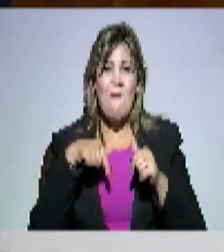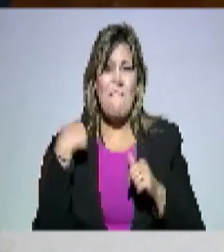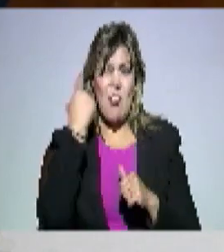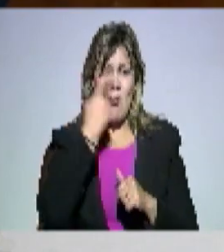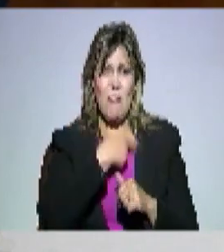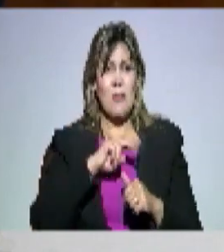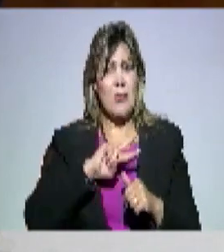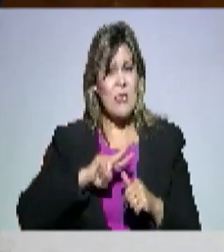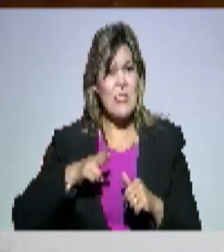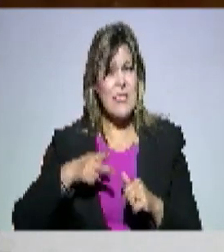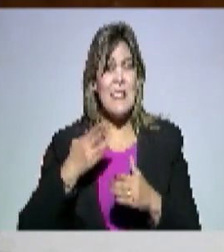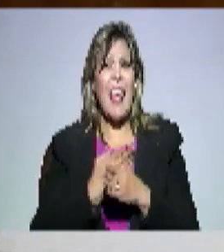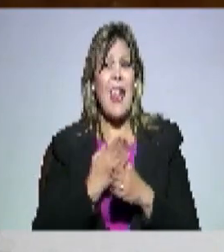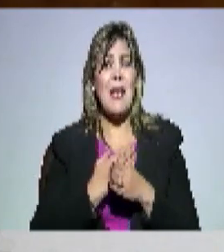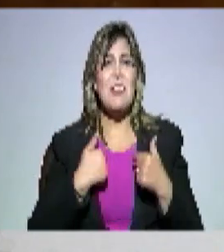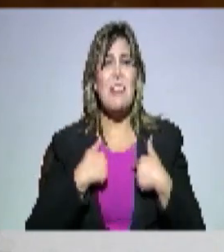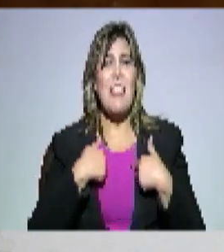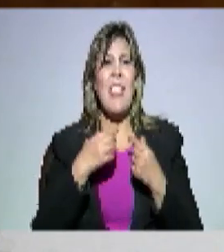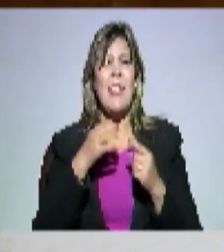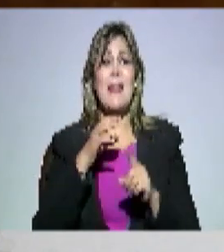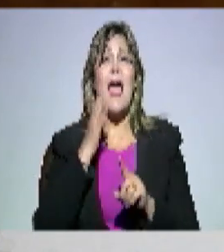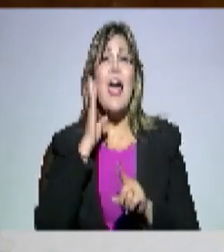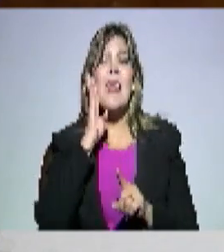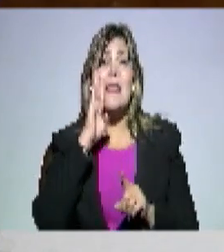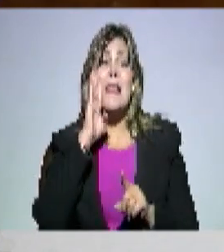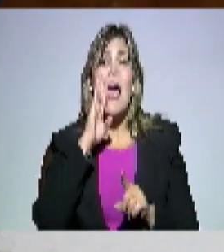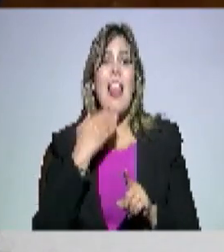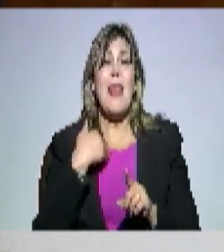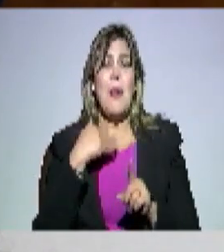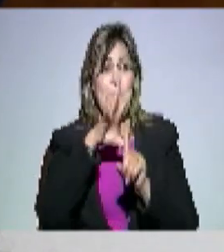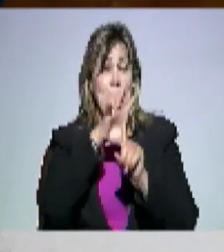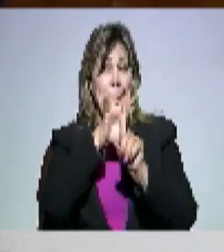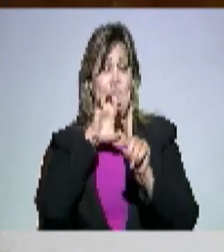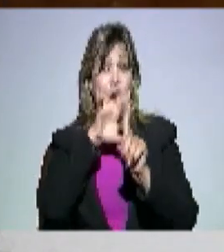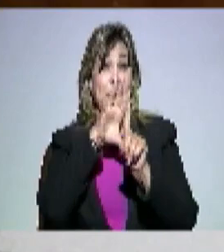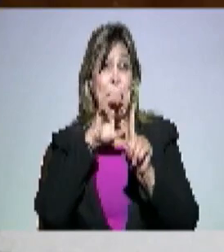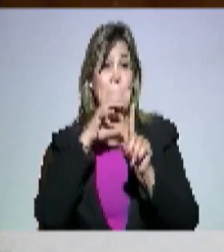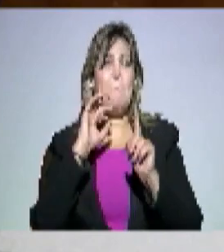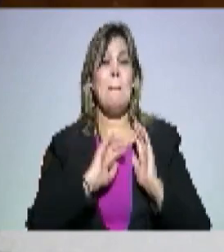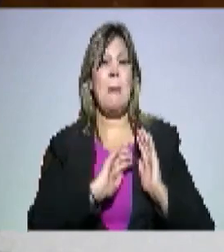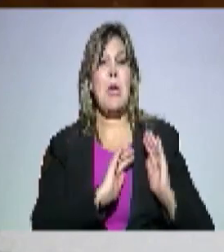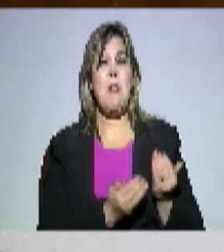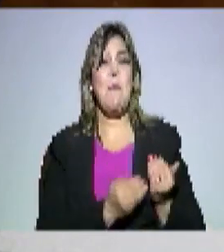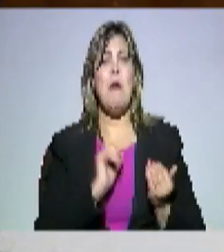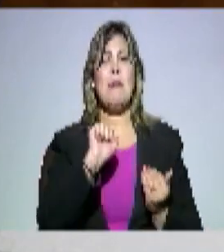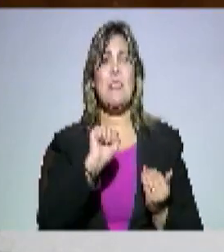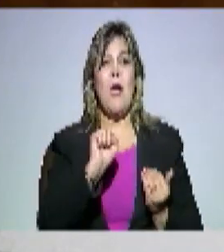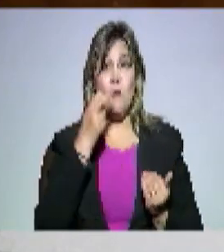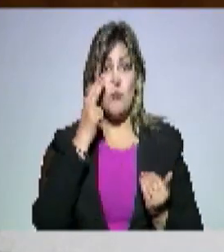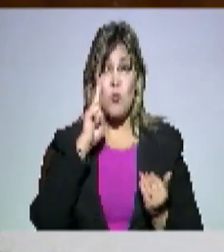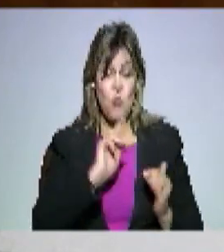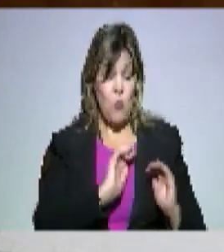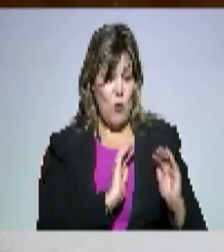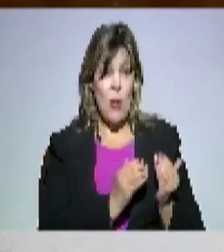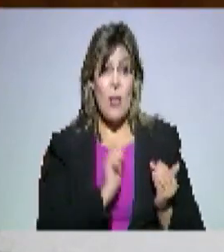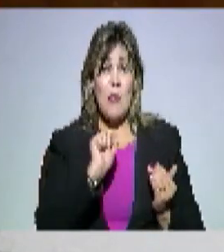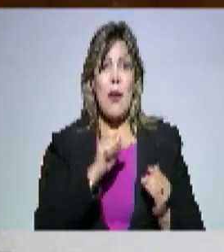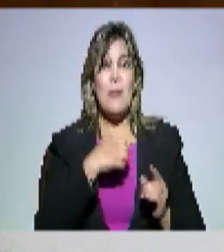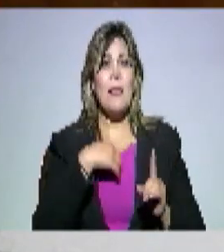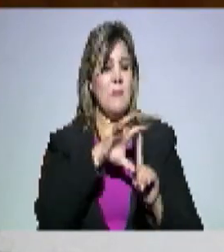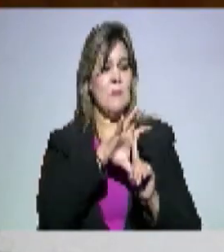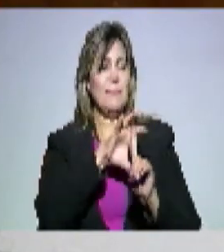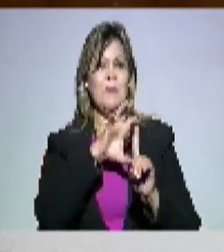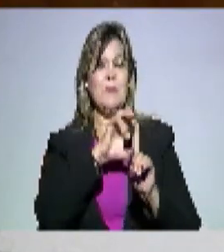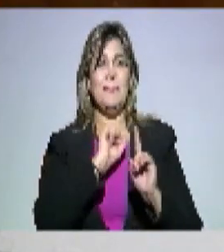قديسين عشان احنا نتعلم نتمثل بايمانهم نشوف ايمانهم ده ونتمثل